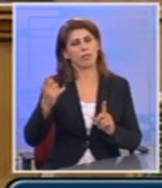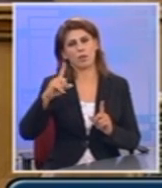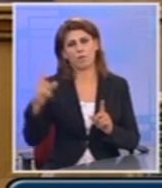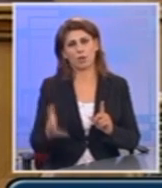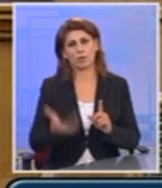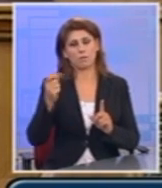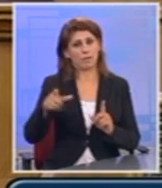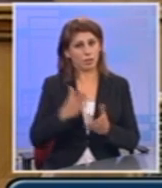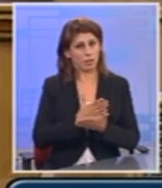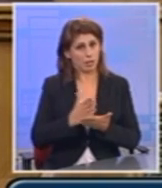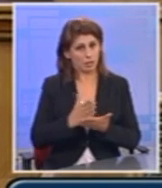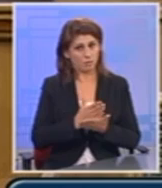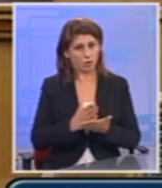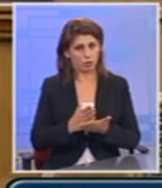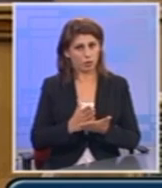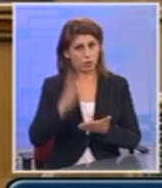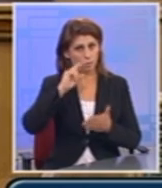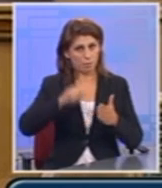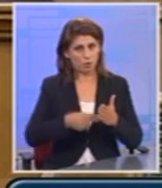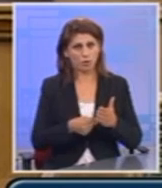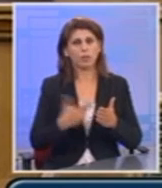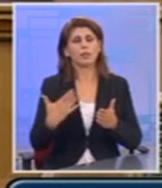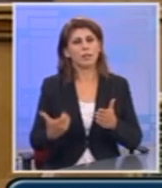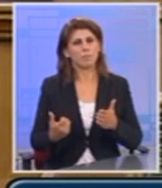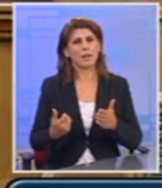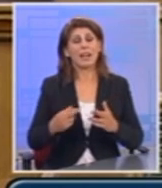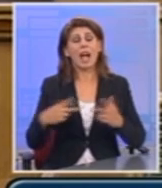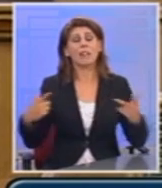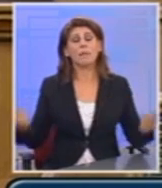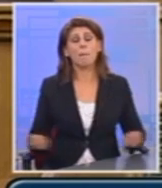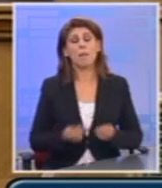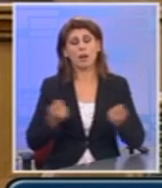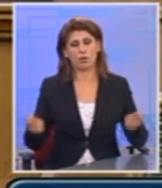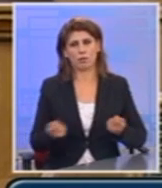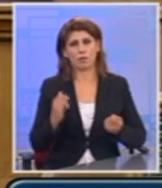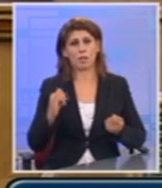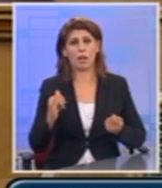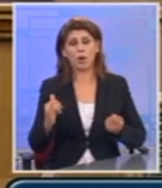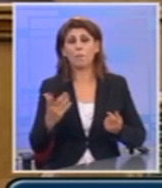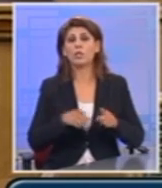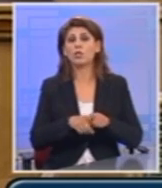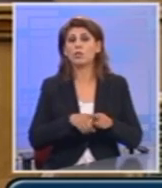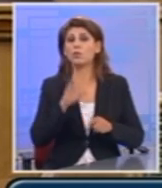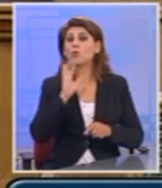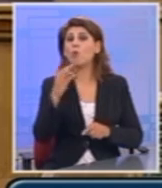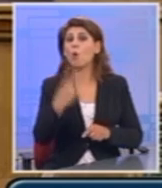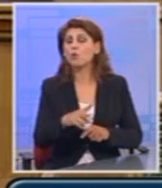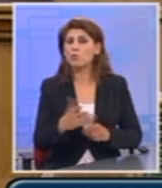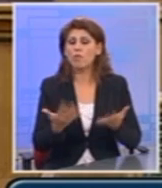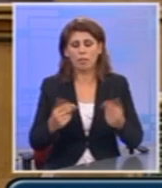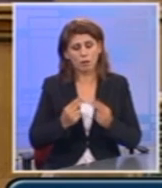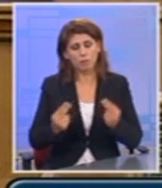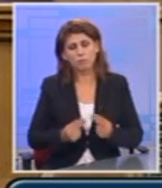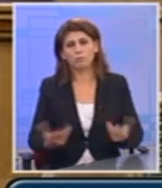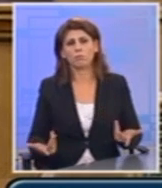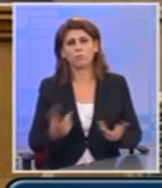οι ερσιμπα αντιπαραγωγικές ακόμη και ως προς τους στόχους τους όσον αφορά